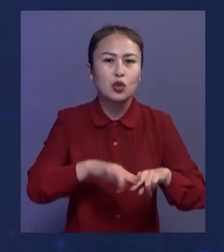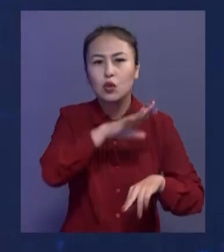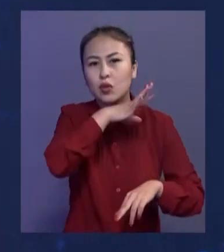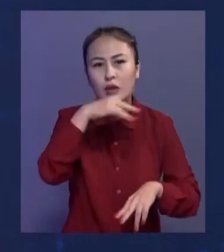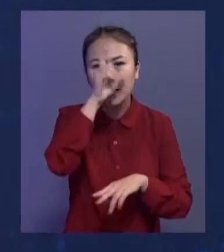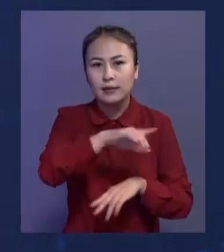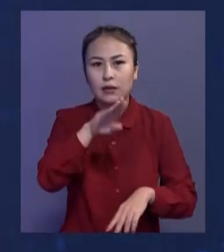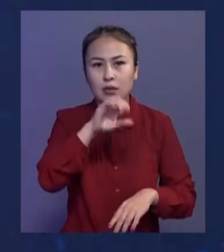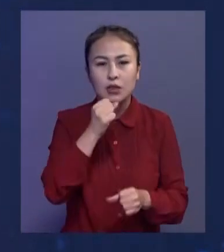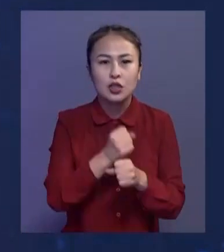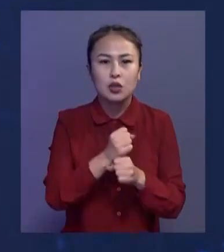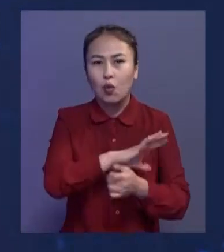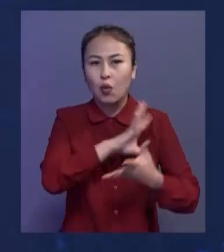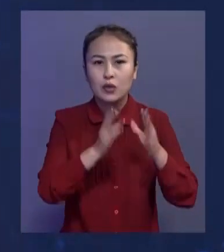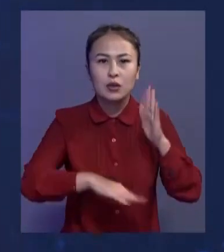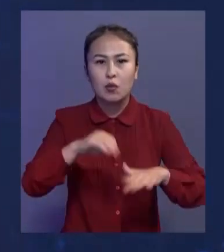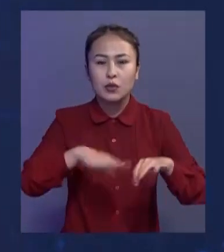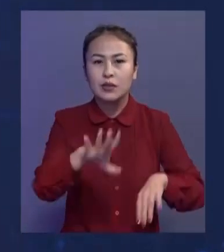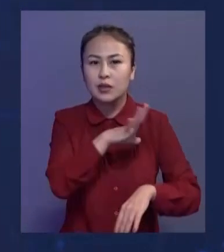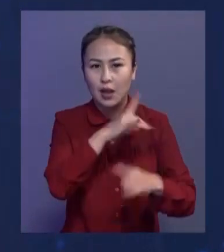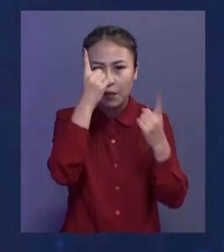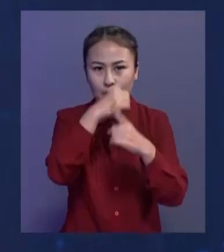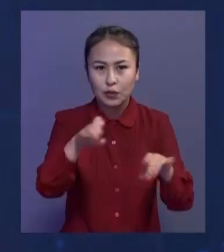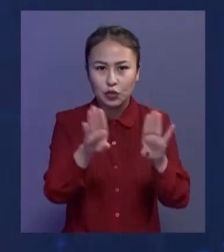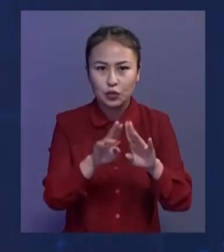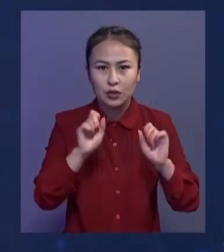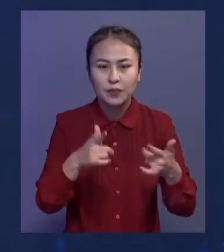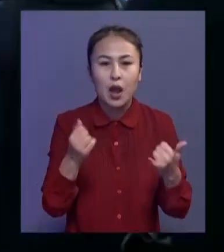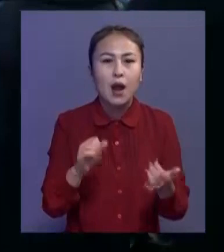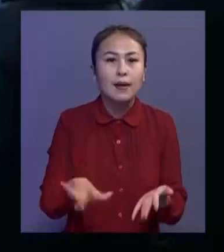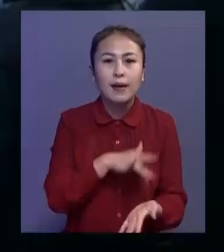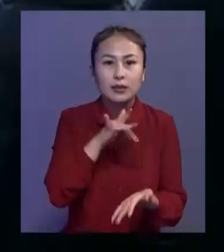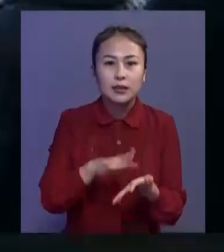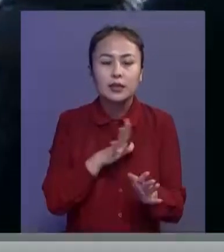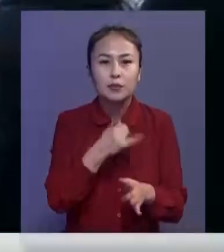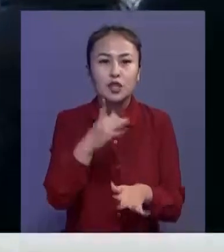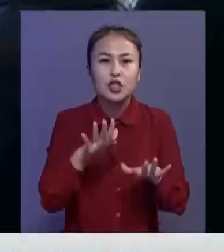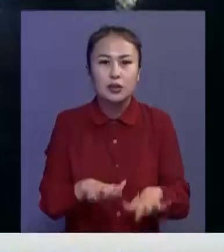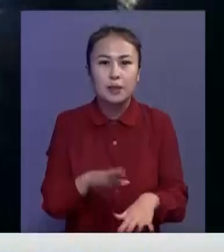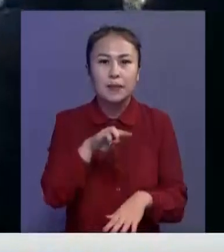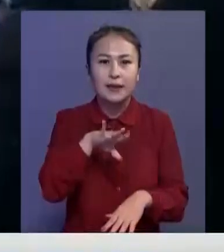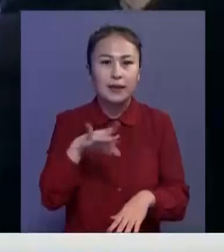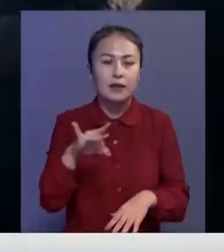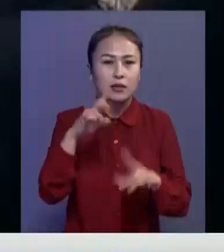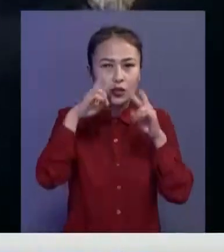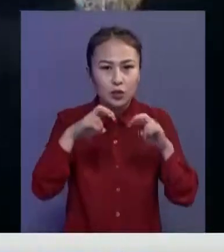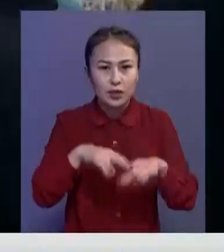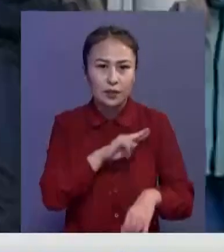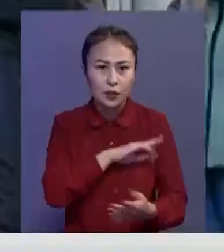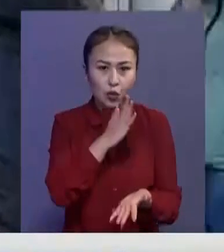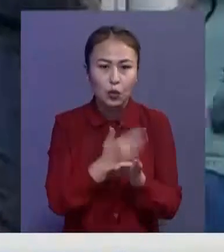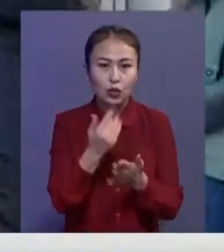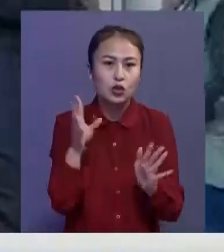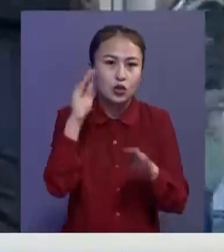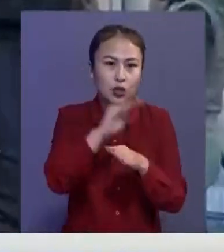жүздеген жолаушыға тест нәтижесі қолыңызда болсын деген хабарлама түсіп жатыр екен. Ал қалада тек бір жерде ғана ПТР зертханасы жұмыс істеп тұр.